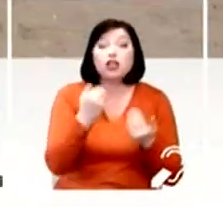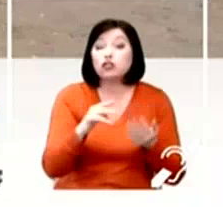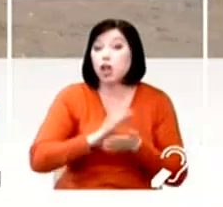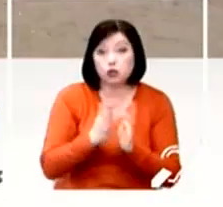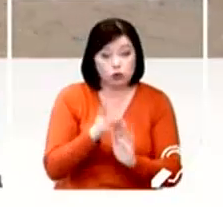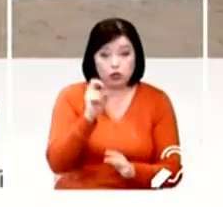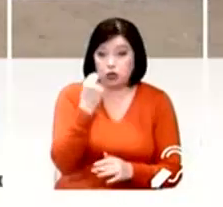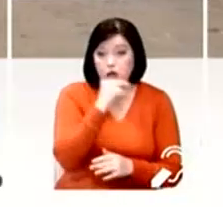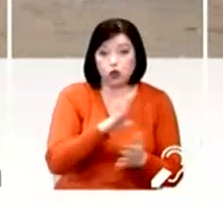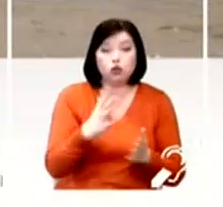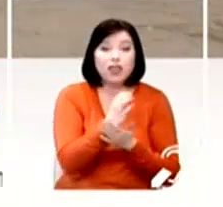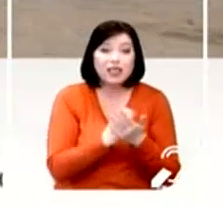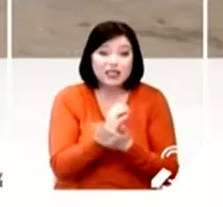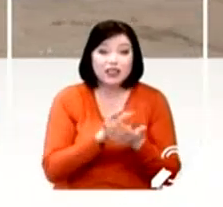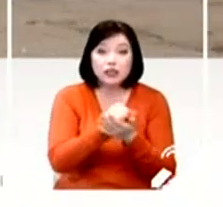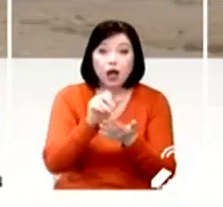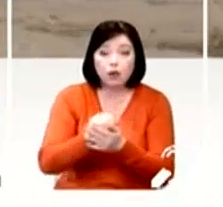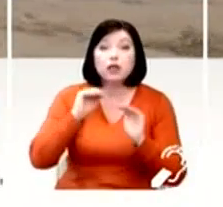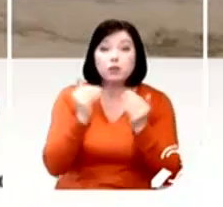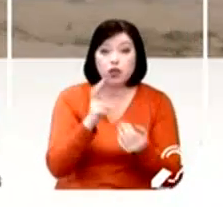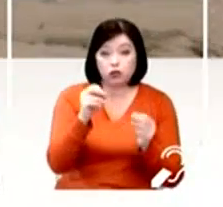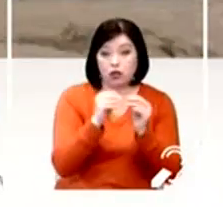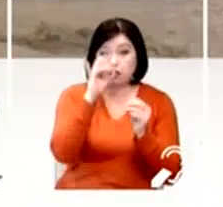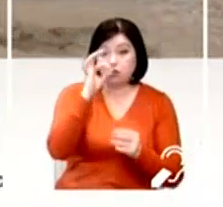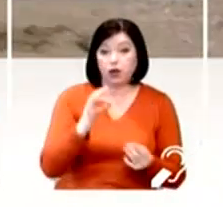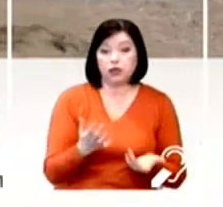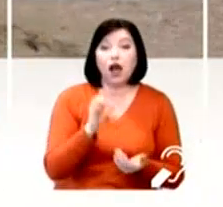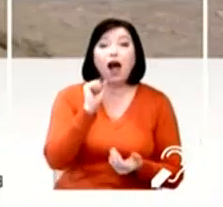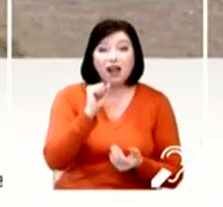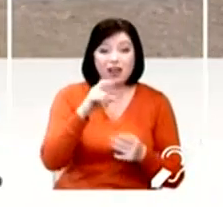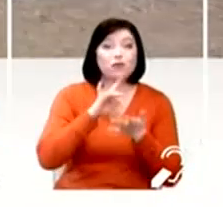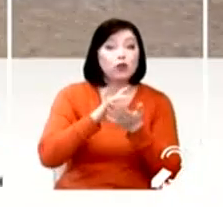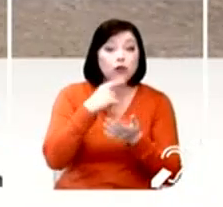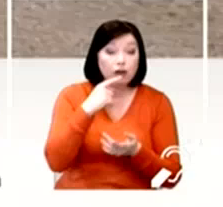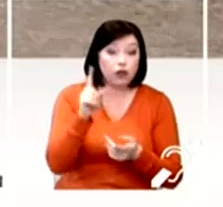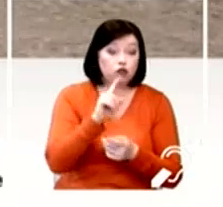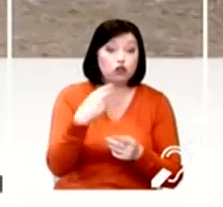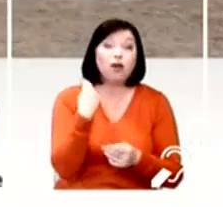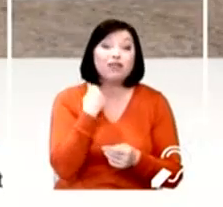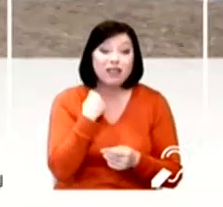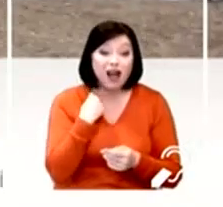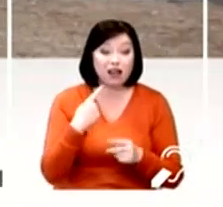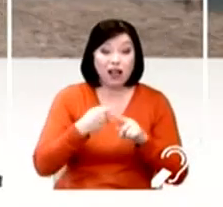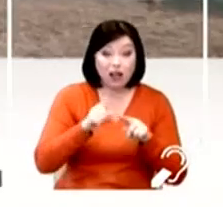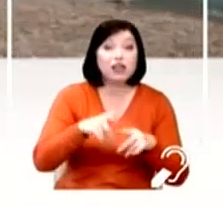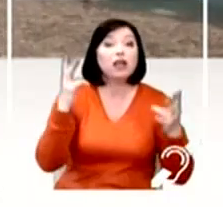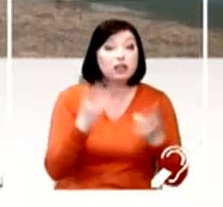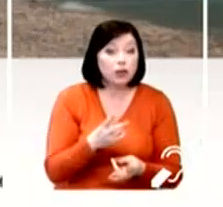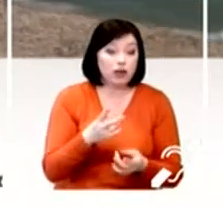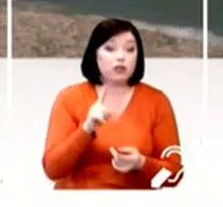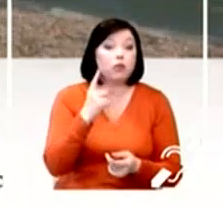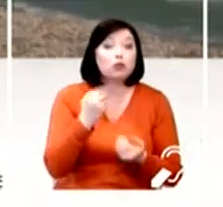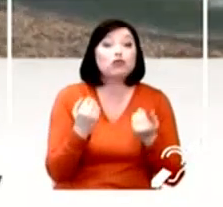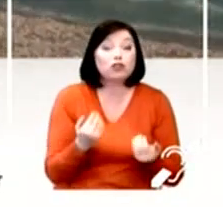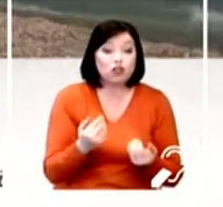situația nu e prea bună, rezervările fiind mai mici cu 10%. Agenții de turism sunt de părere că o taxă de promovare este necesară, întrucât în